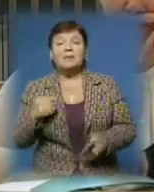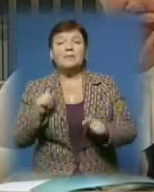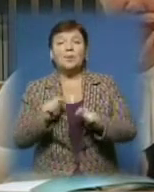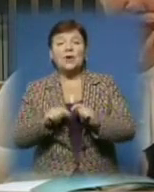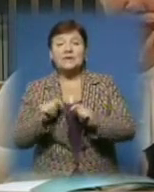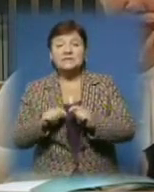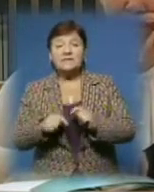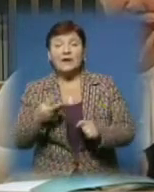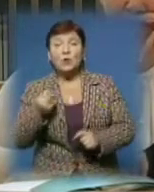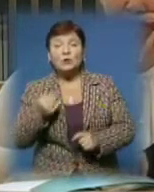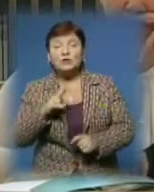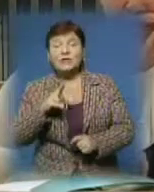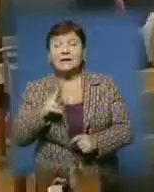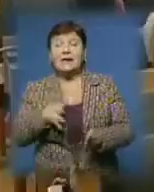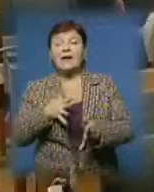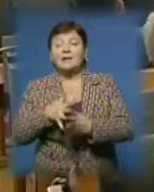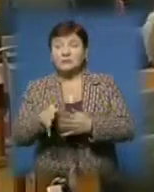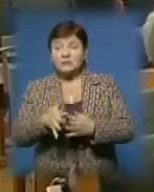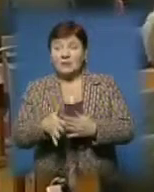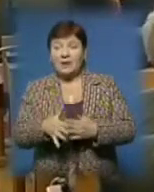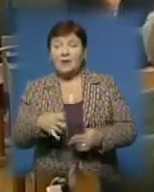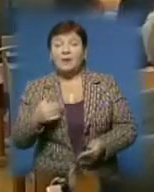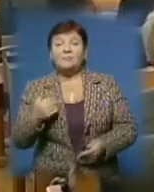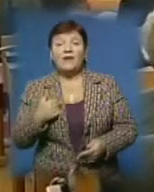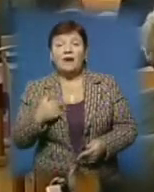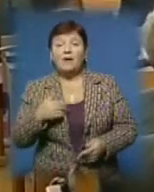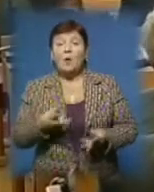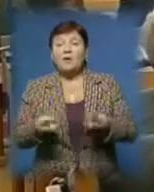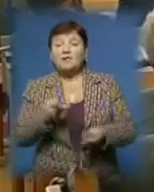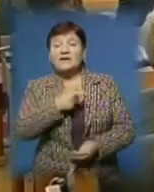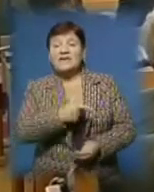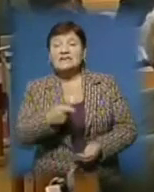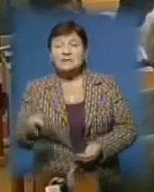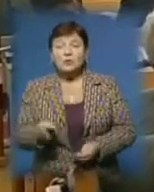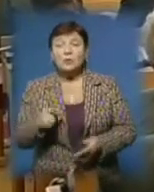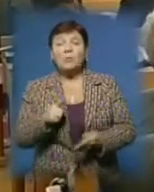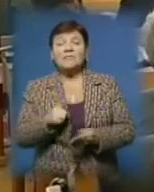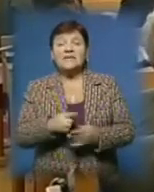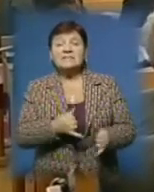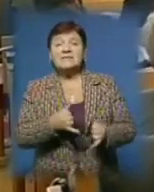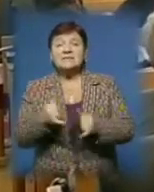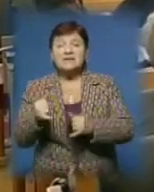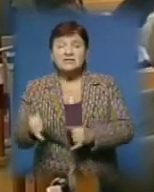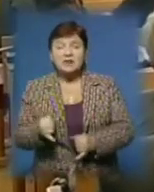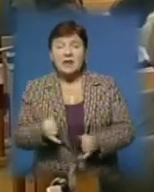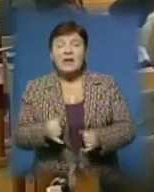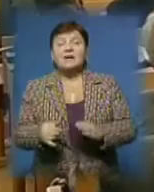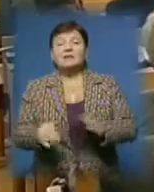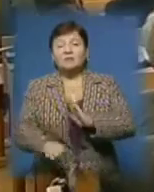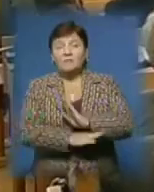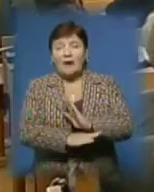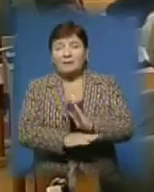ті кошти, які пішли в райони. На опалювальний сезон навчальні заклади повинні бути забезпечені твердим паливом та